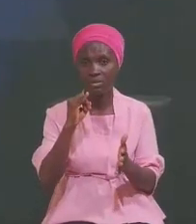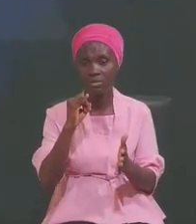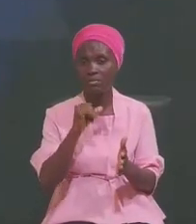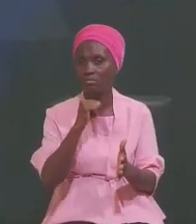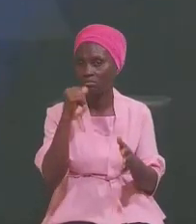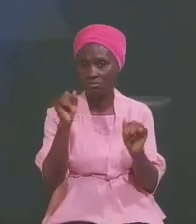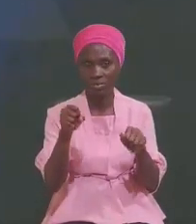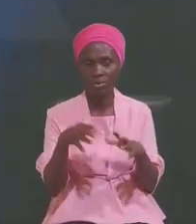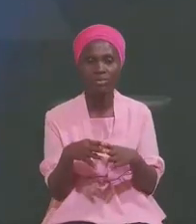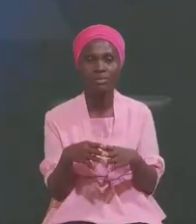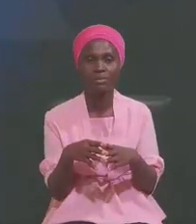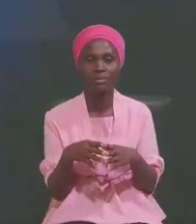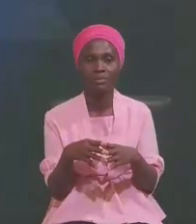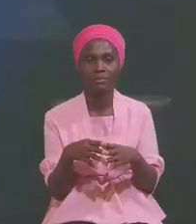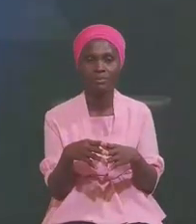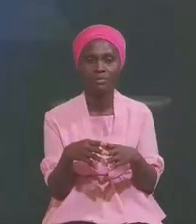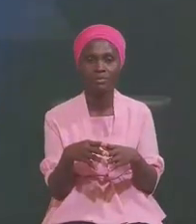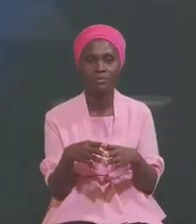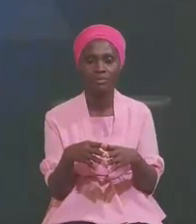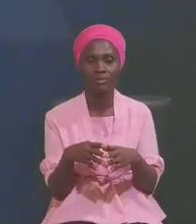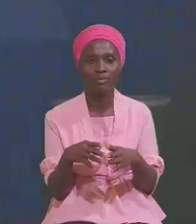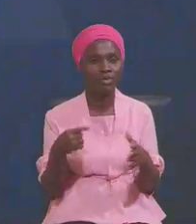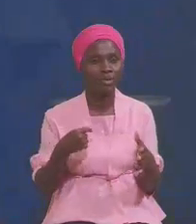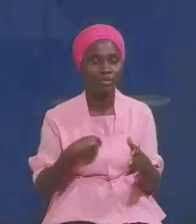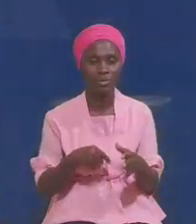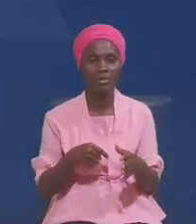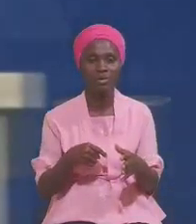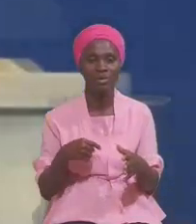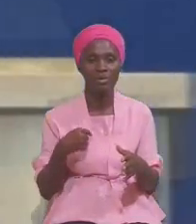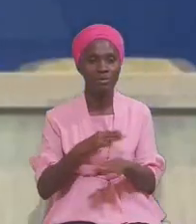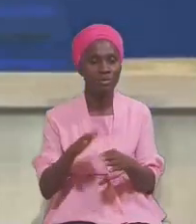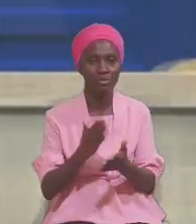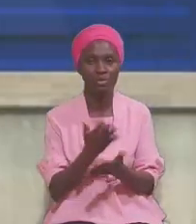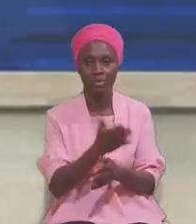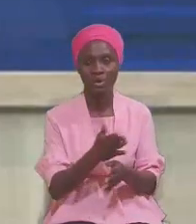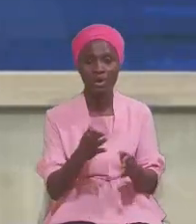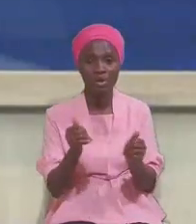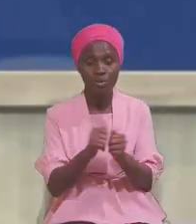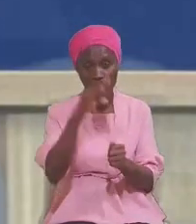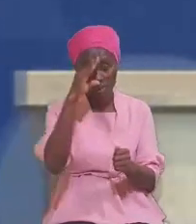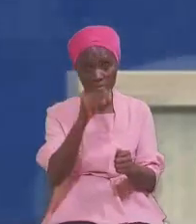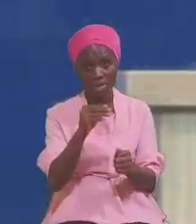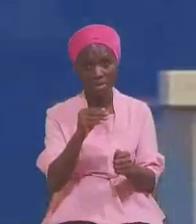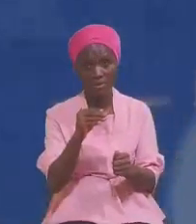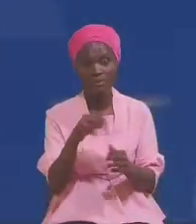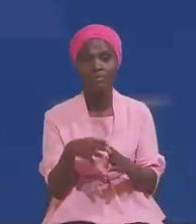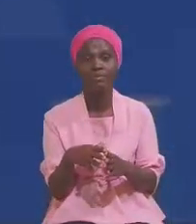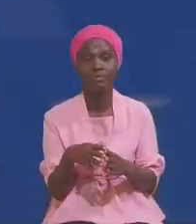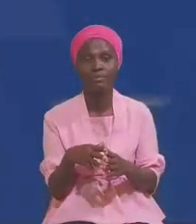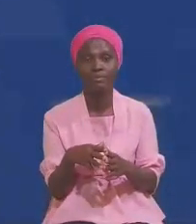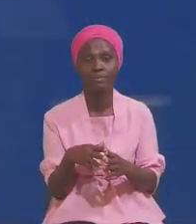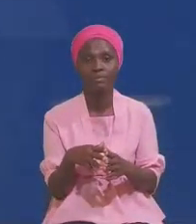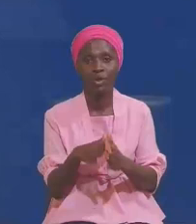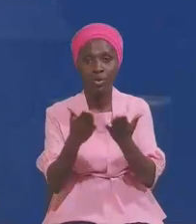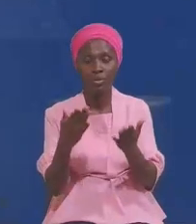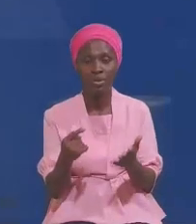Jésus les regarda et dit, cela est impossible aux hommes. On ne s'arrête pas là-bas. Avec les hommes, ouvrir